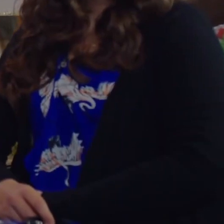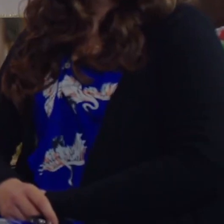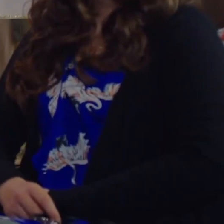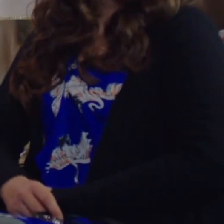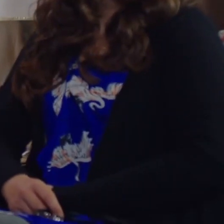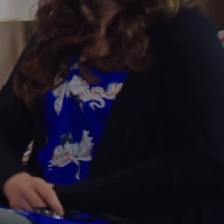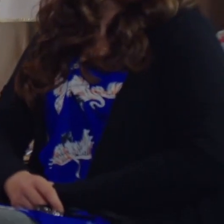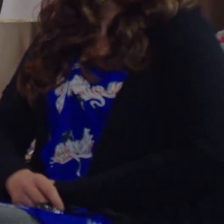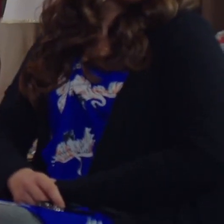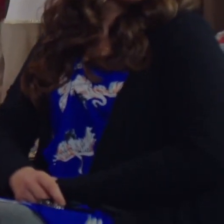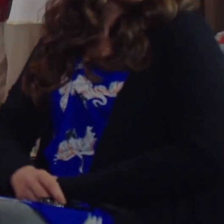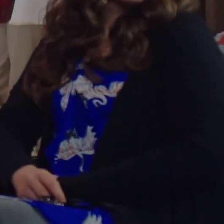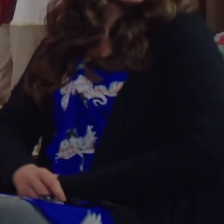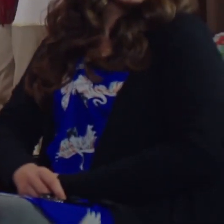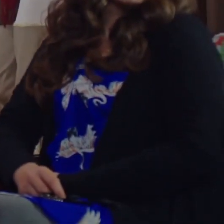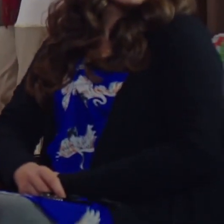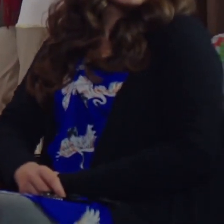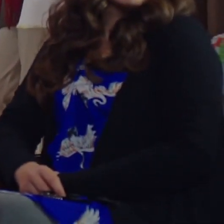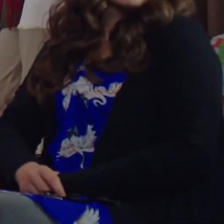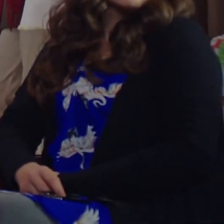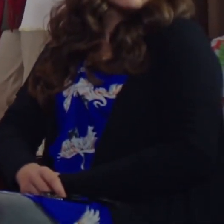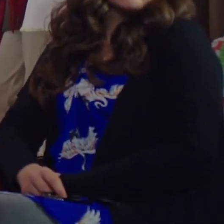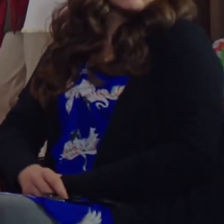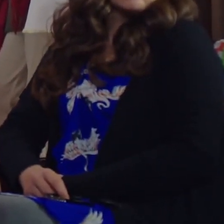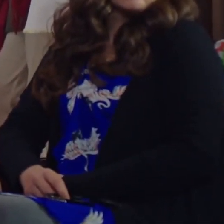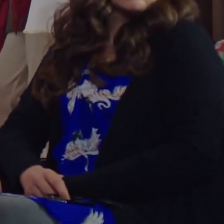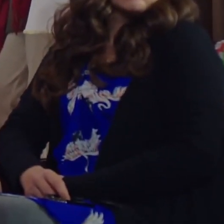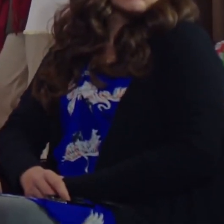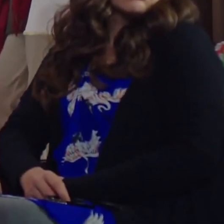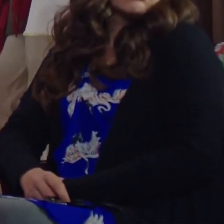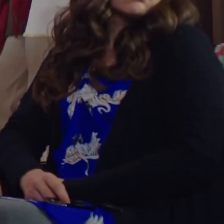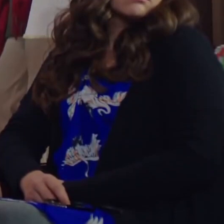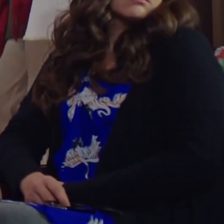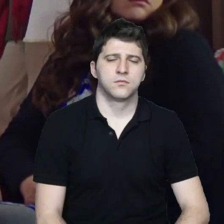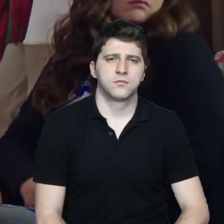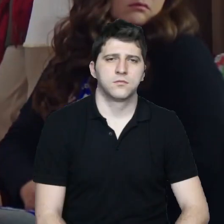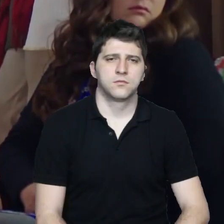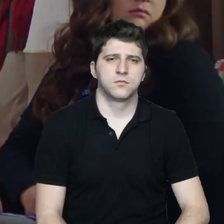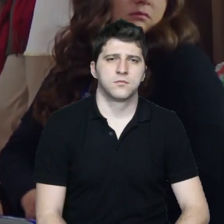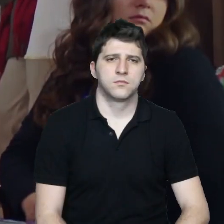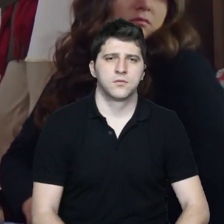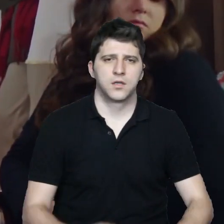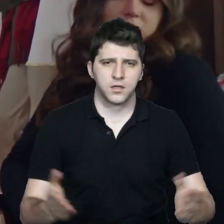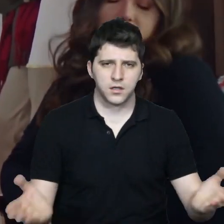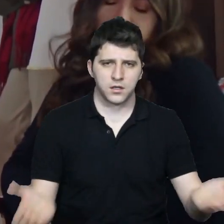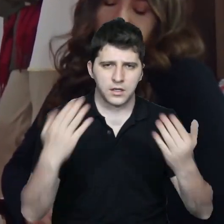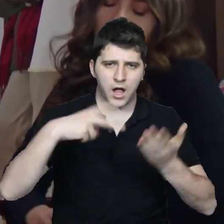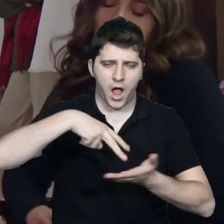diğer yöne çevirmiş. Tuğba merdivenlerde oturuyor. Faik'le Burcu masada. Kalkın!